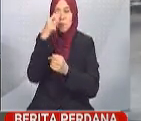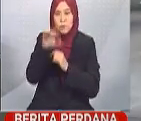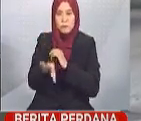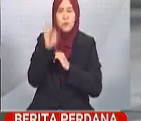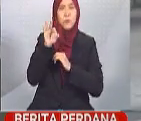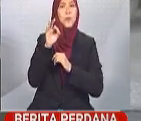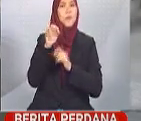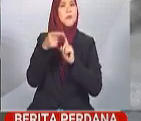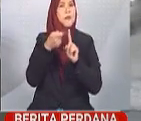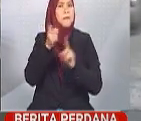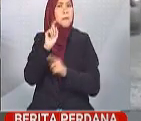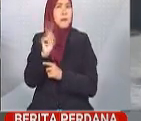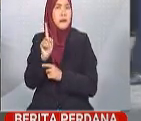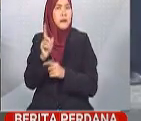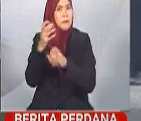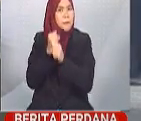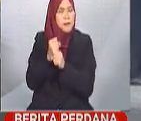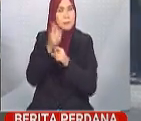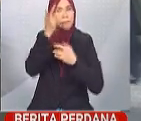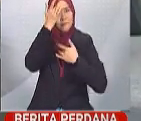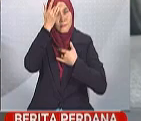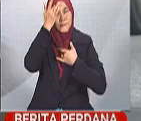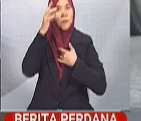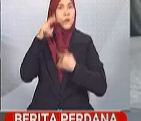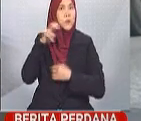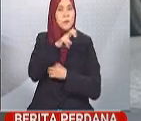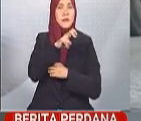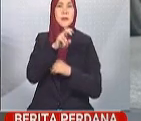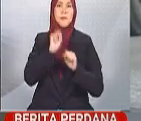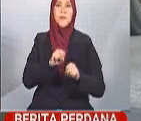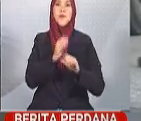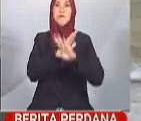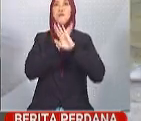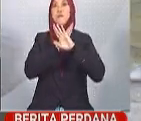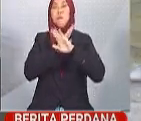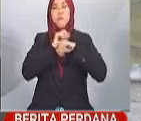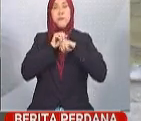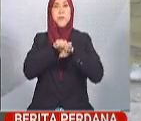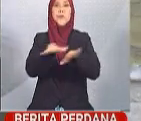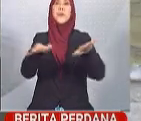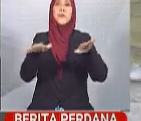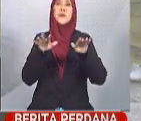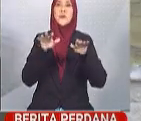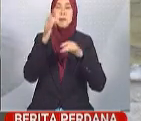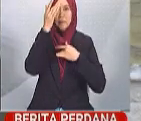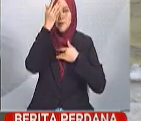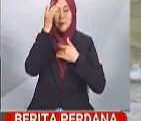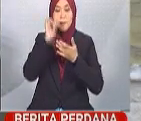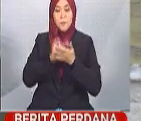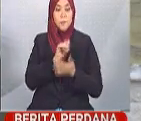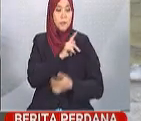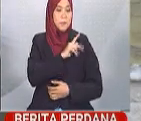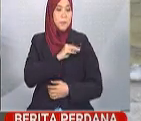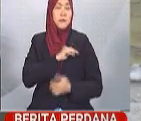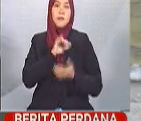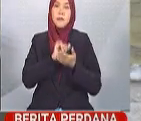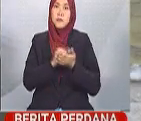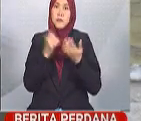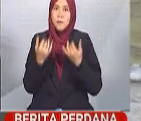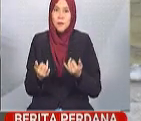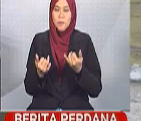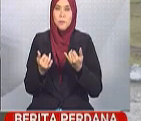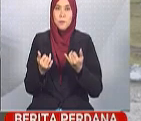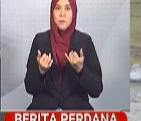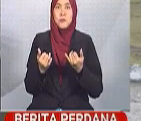punce dimano cheese mendapatkan keton dan seterusnya mencegah penularan Concetta tersebut Kementerian juga telah mencalonkan